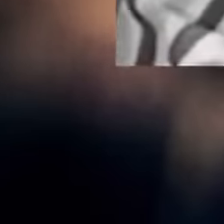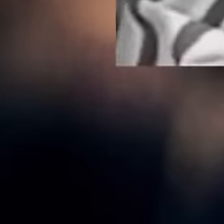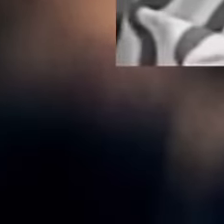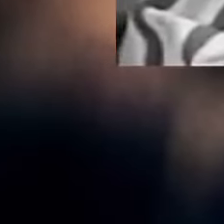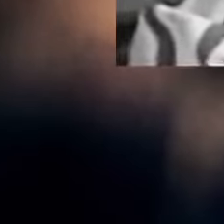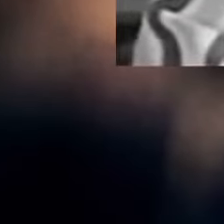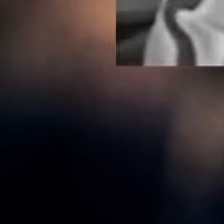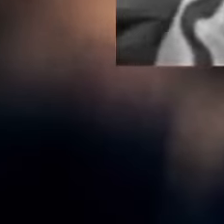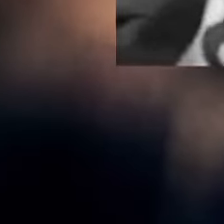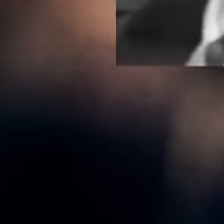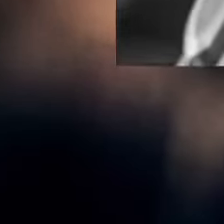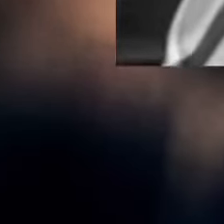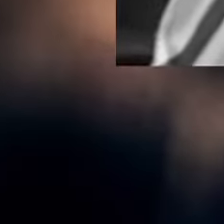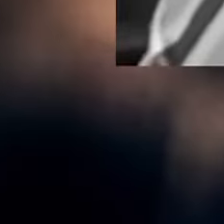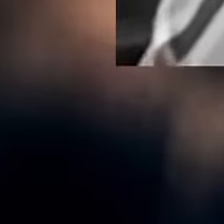هيخلص البيت هيخلص البيت.